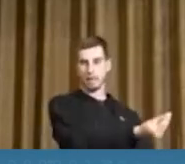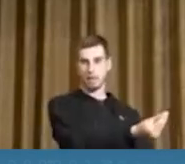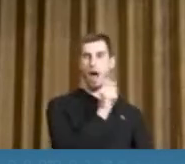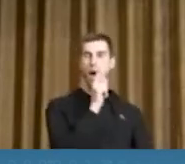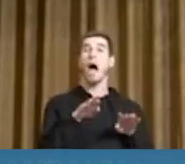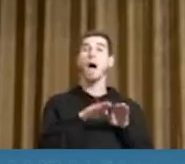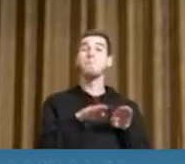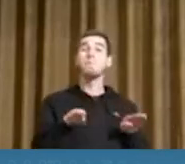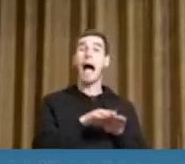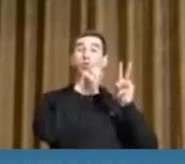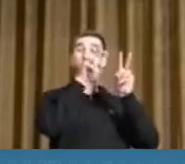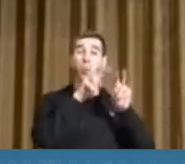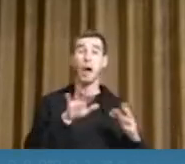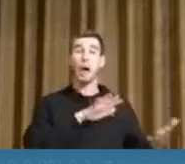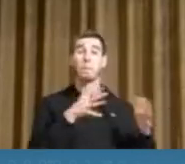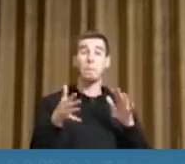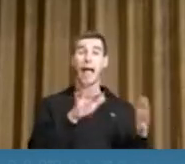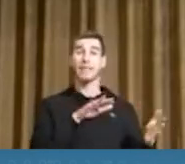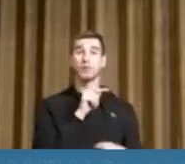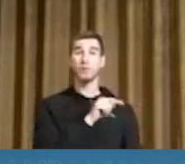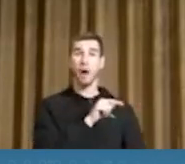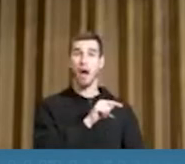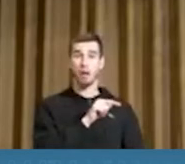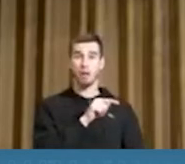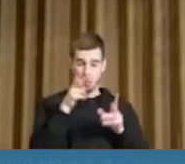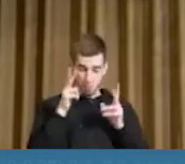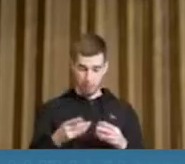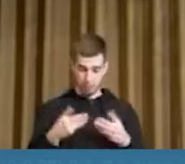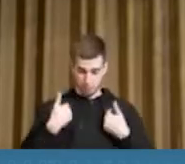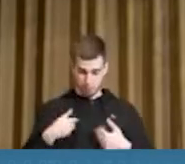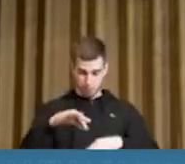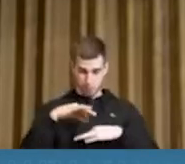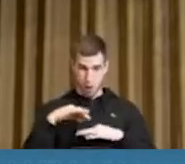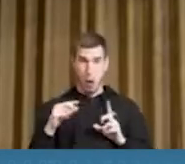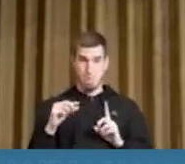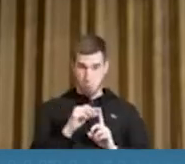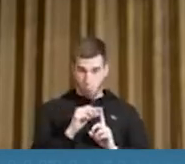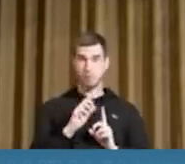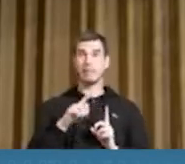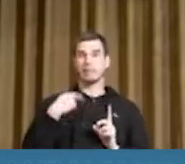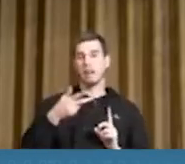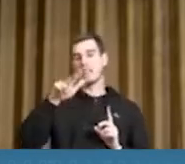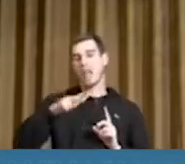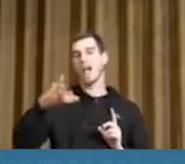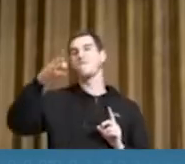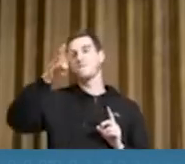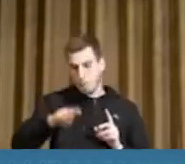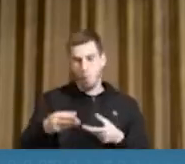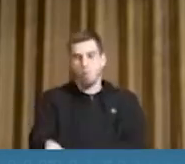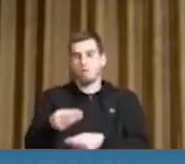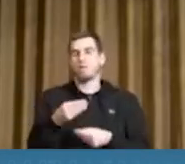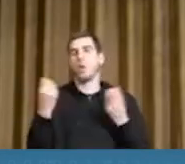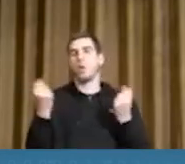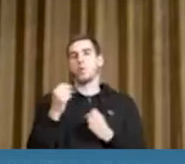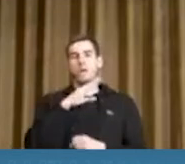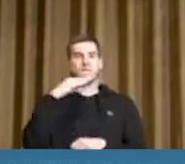auch 3 oder 4 Monate nach der positiven PCR erfolgte, da hat man auch eine relativ große Spannbreite, ist